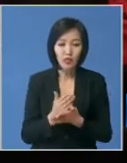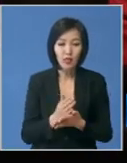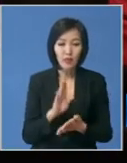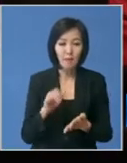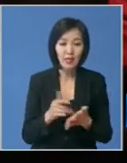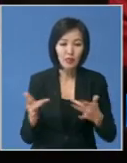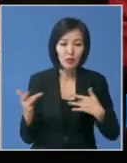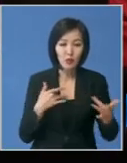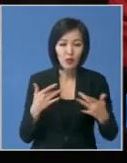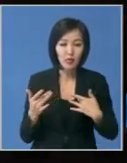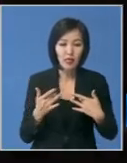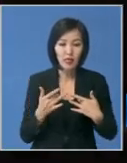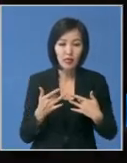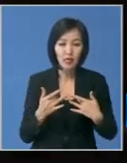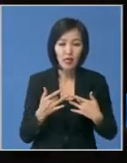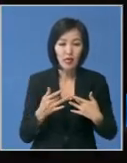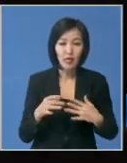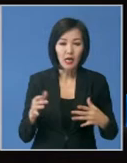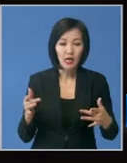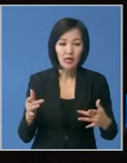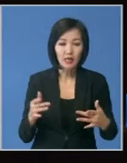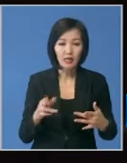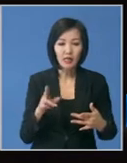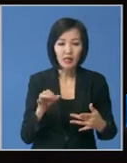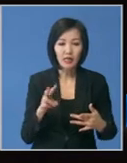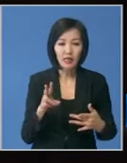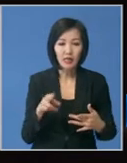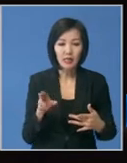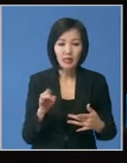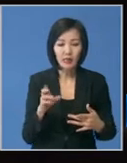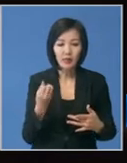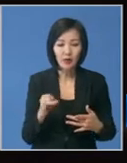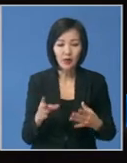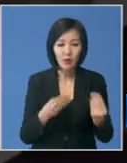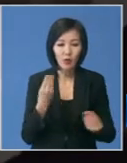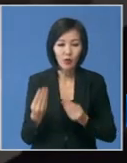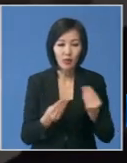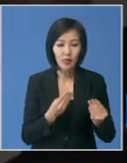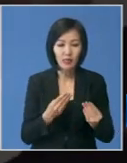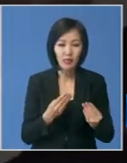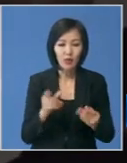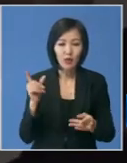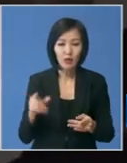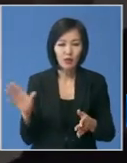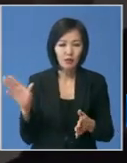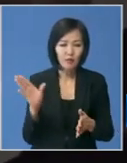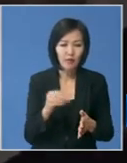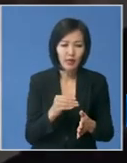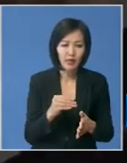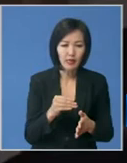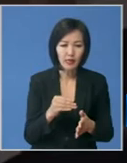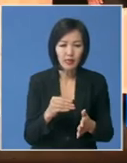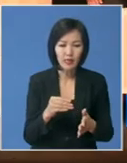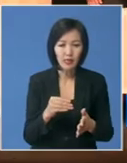танымал актер, еліміздің еңбек сіңірген қайраткері Кендебай Темірбайұлы сомдады. Ұлы тұлғаның бар болмысын ашуға тырысты. Тоғыз тілде